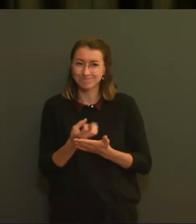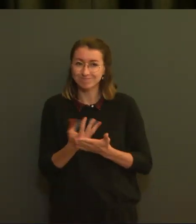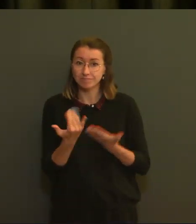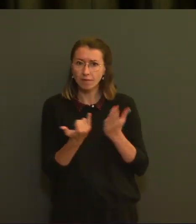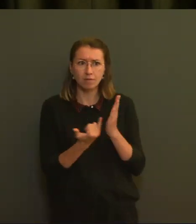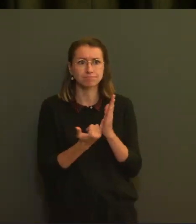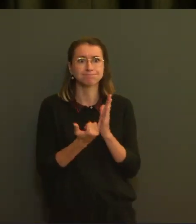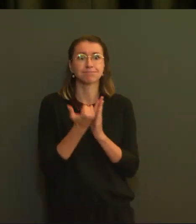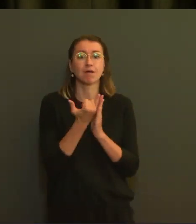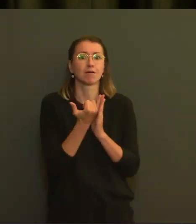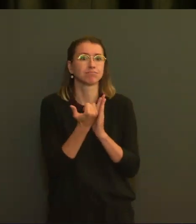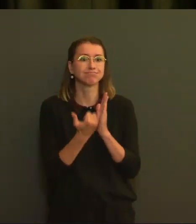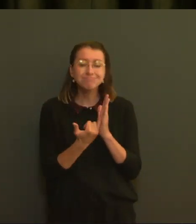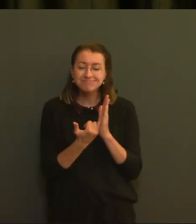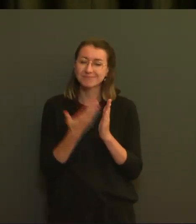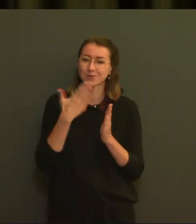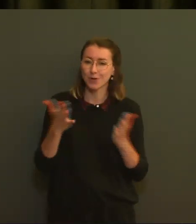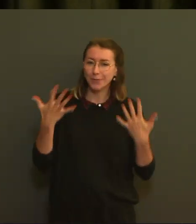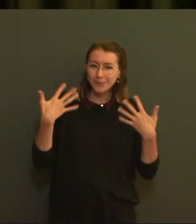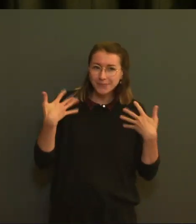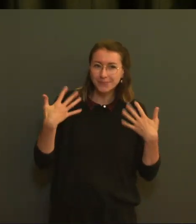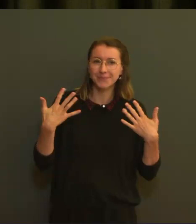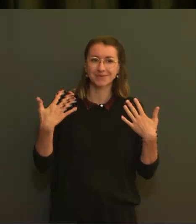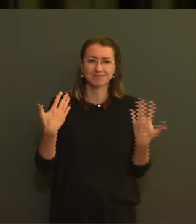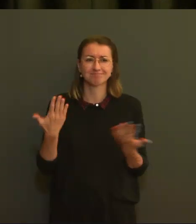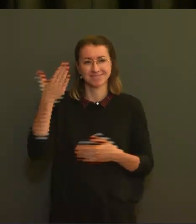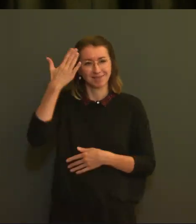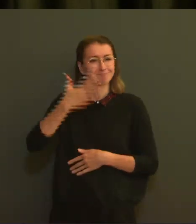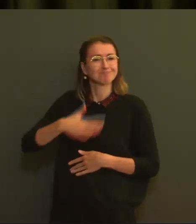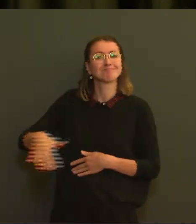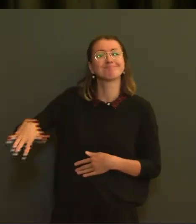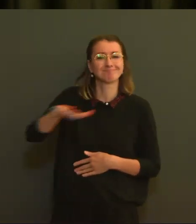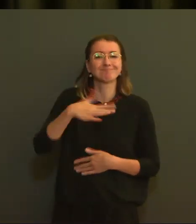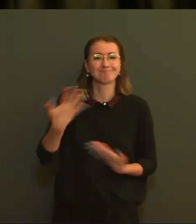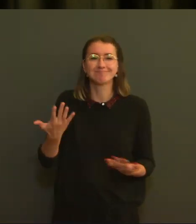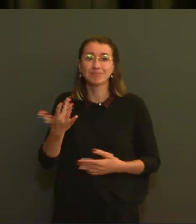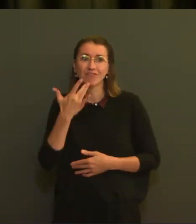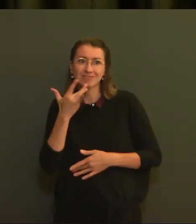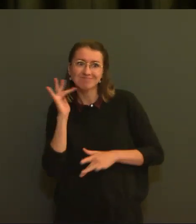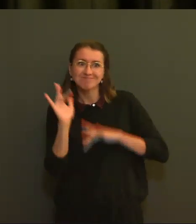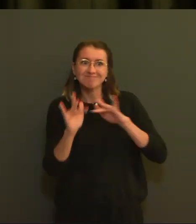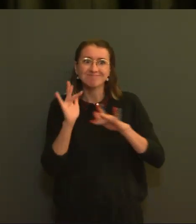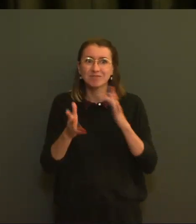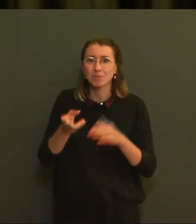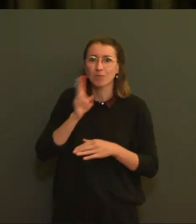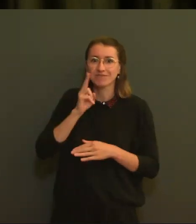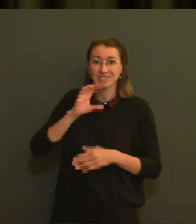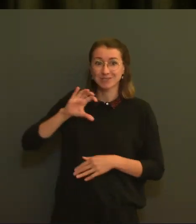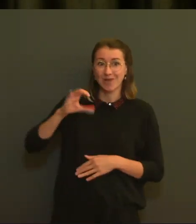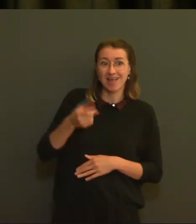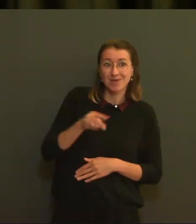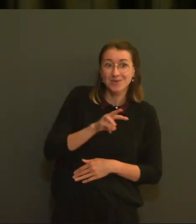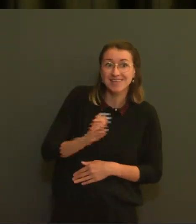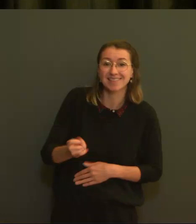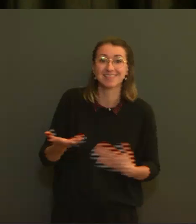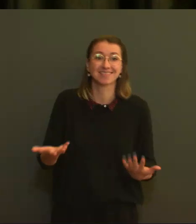tropical. Nous serons nombreux à vouloir nous lancer dans une escapade pour profiter du temps estival. Heureusement, nous sommes dans un pays qui